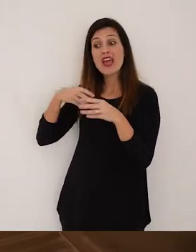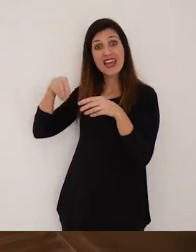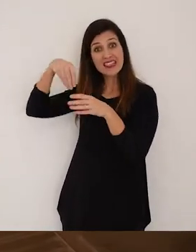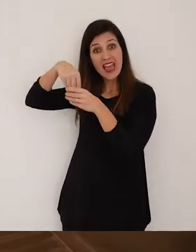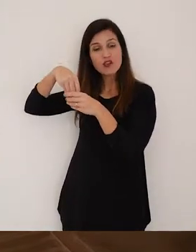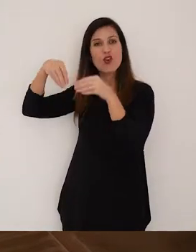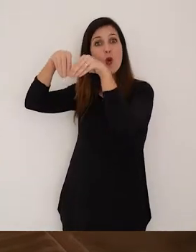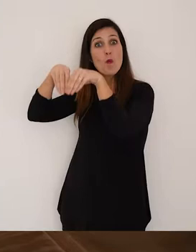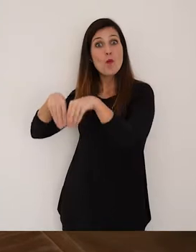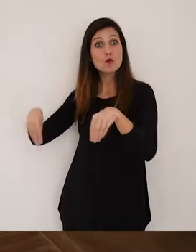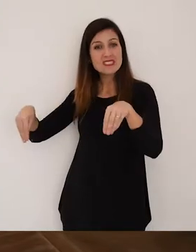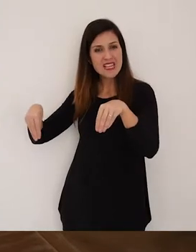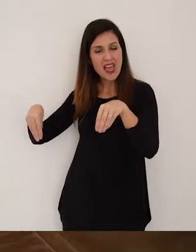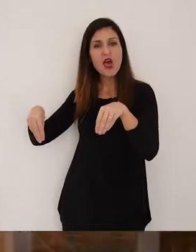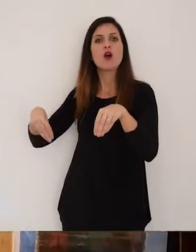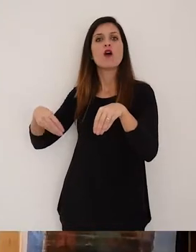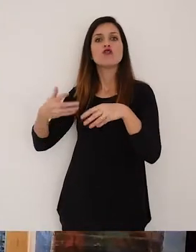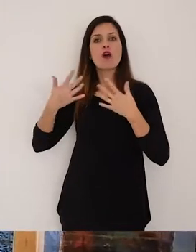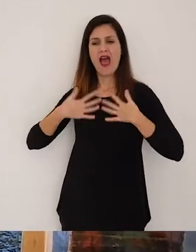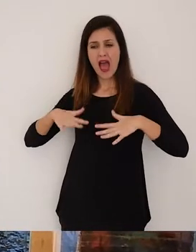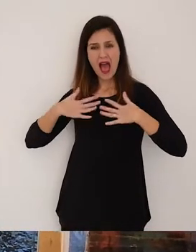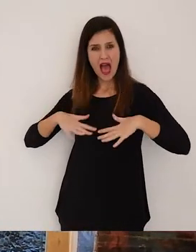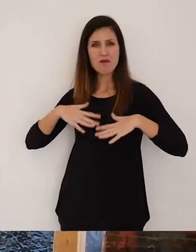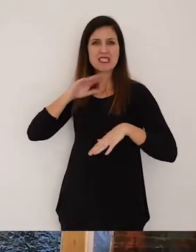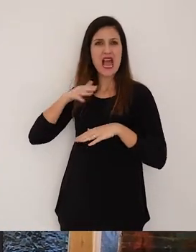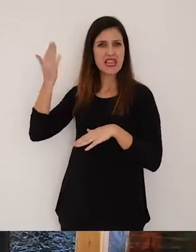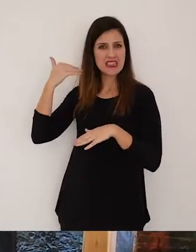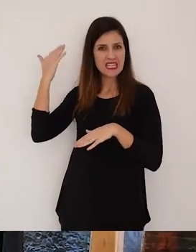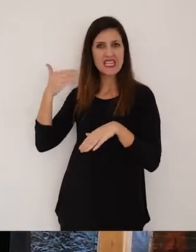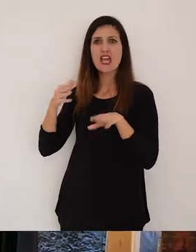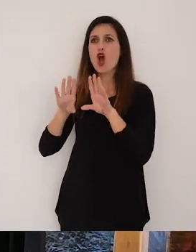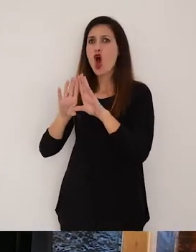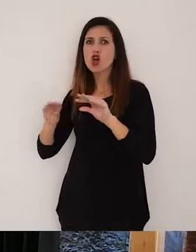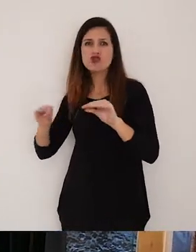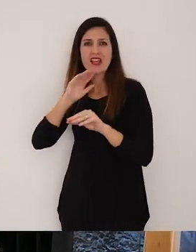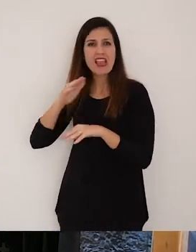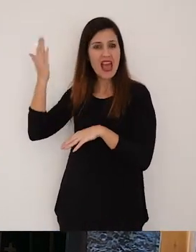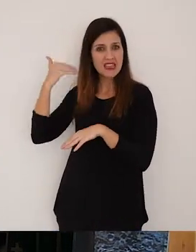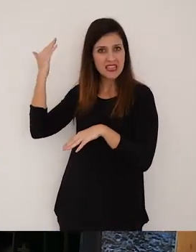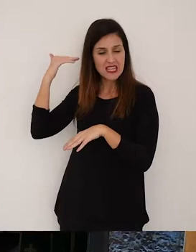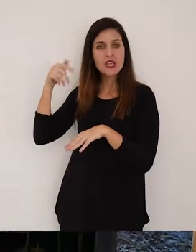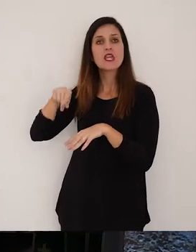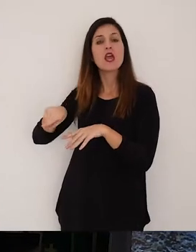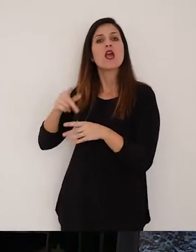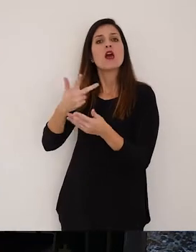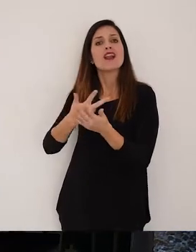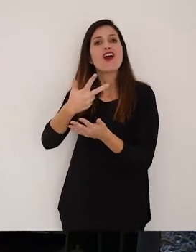reperti, manufatti e abiti liturgici che raccontano la storia della Chiesa Madre Miggianese.